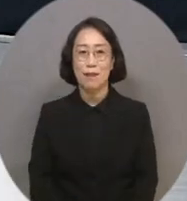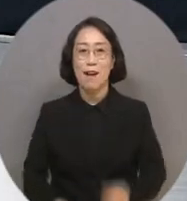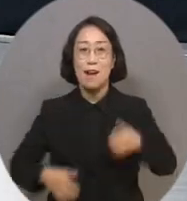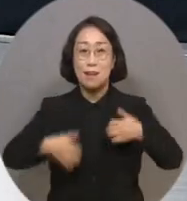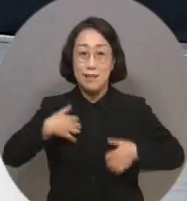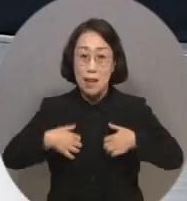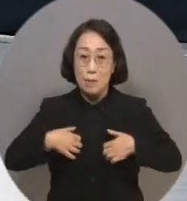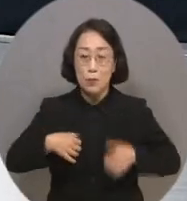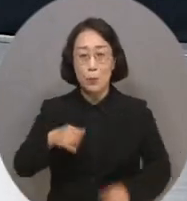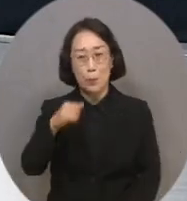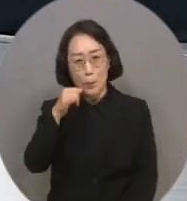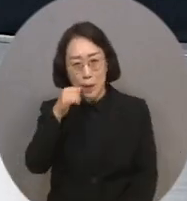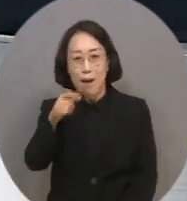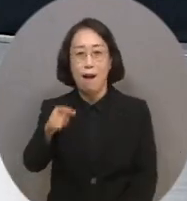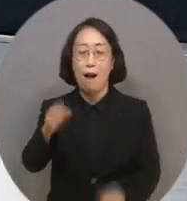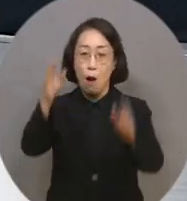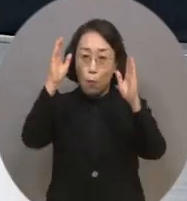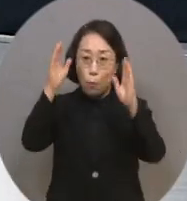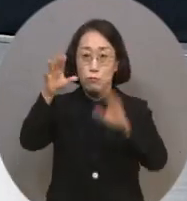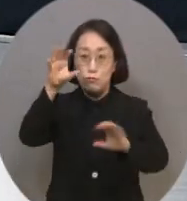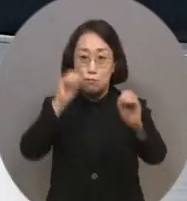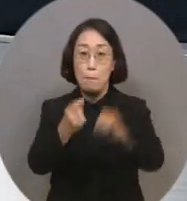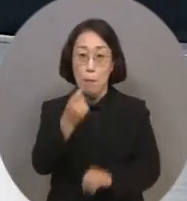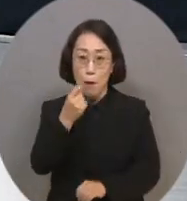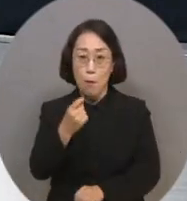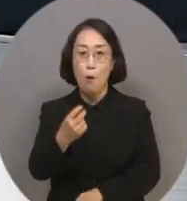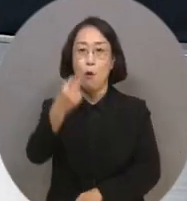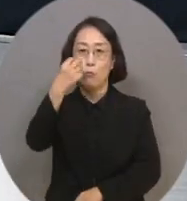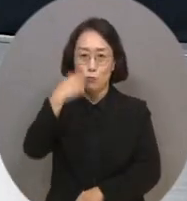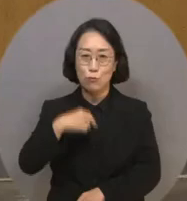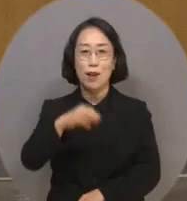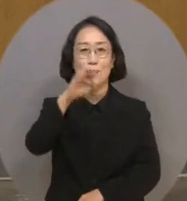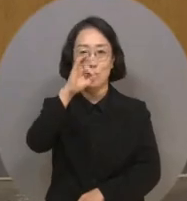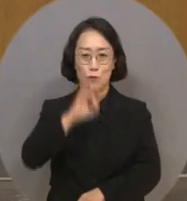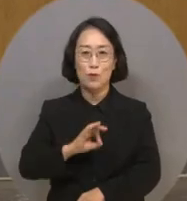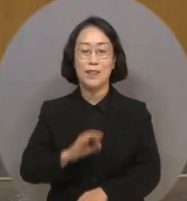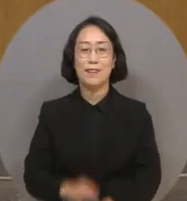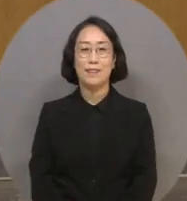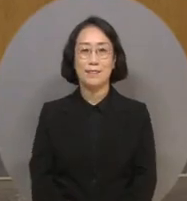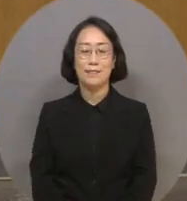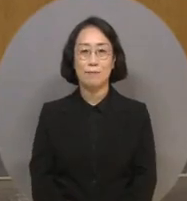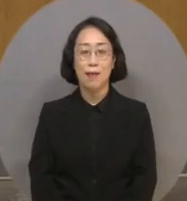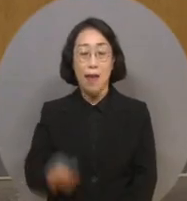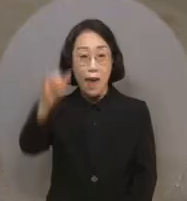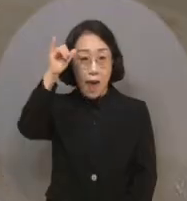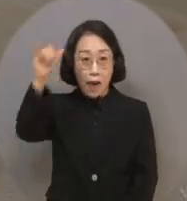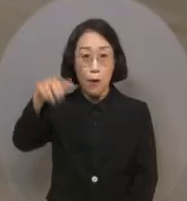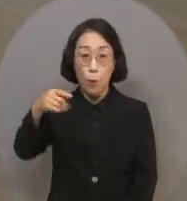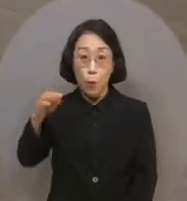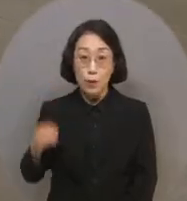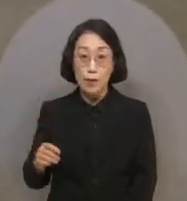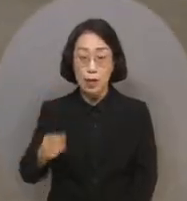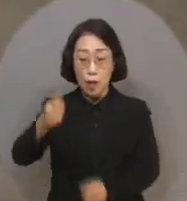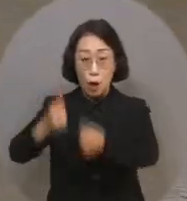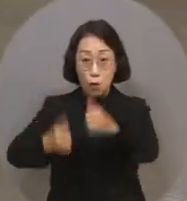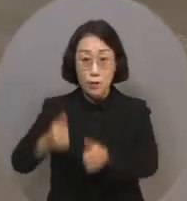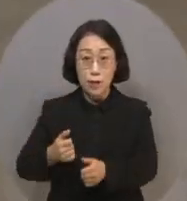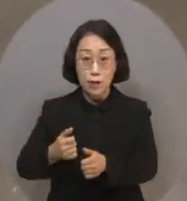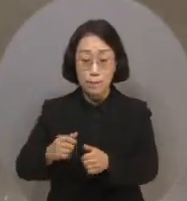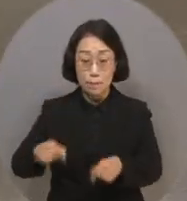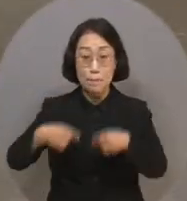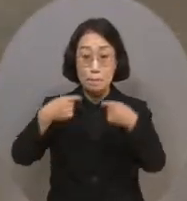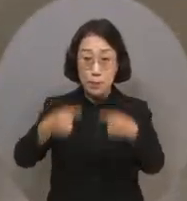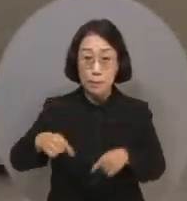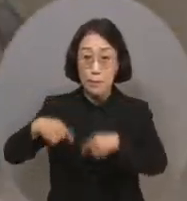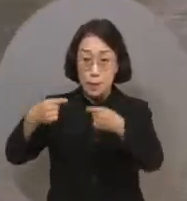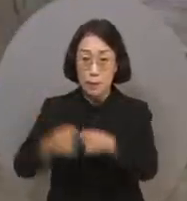있고 공부도 되니까 일석이조였던 것 같아요. AI와 코딩 경기를 통해 학생들은